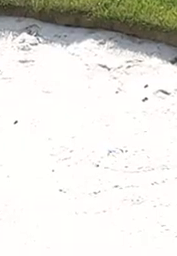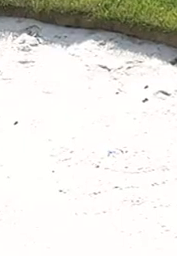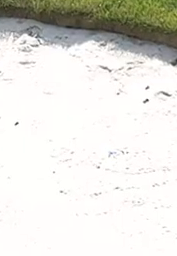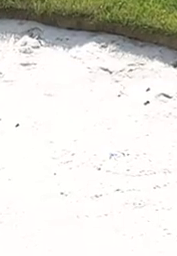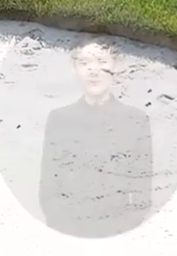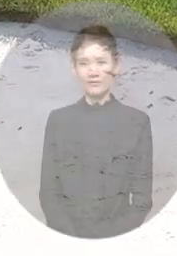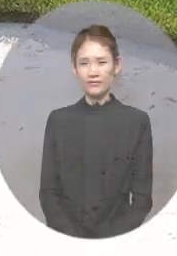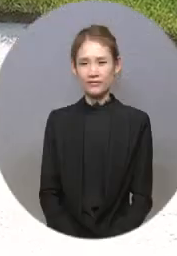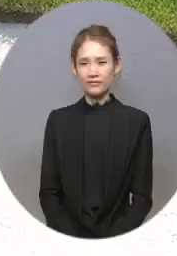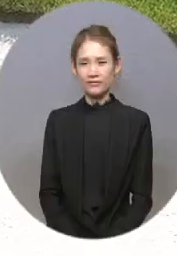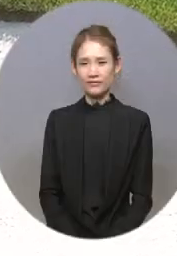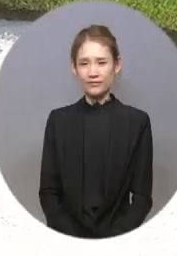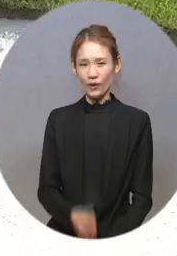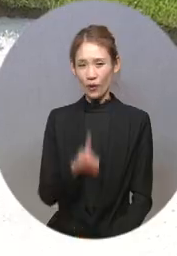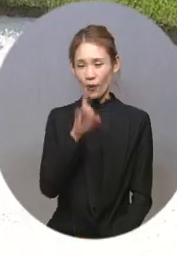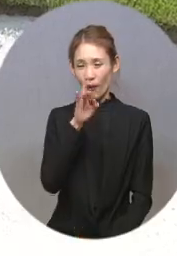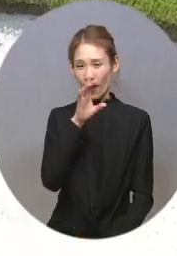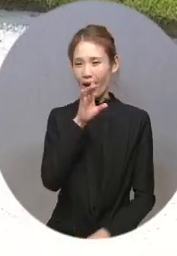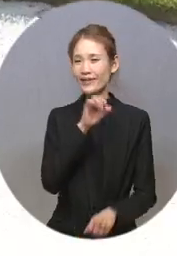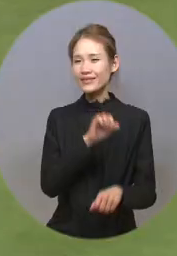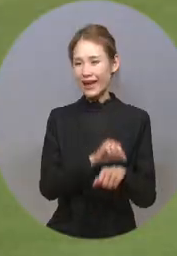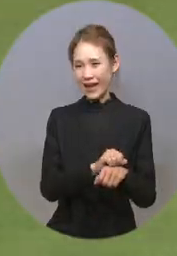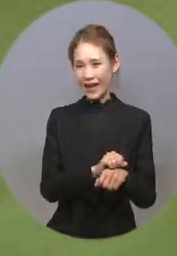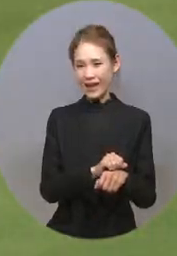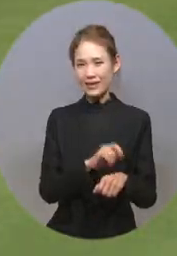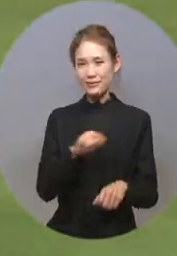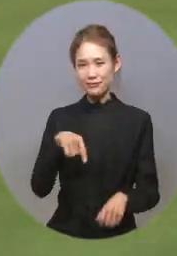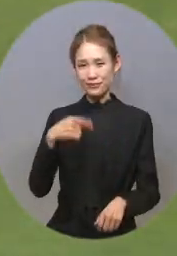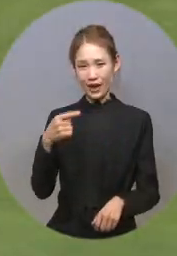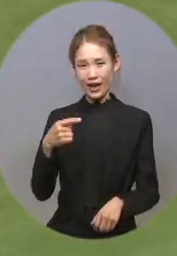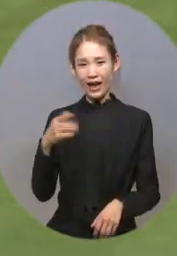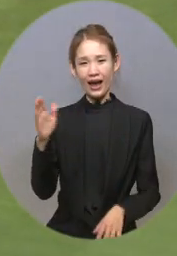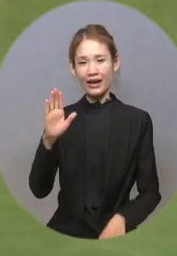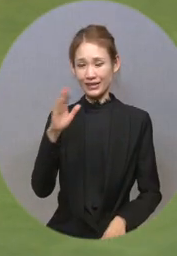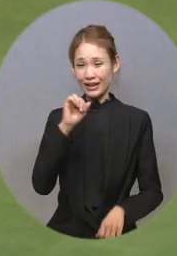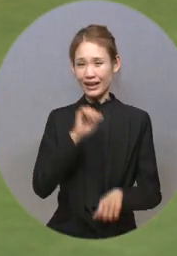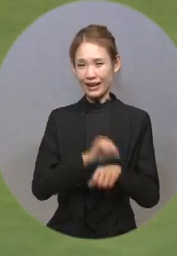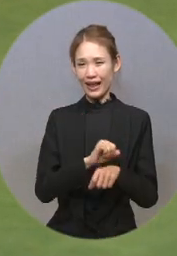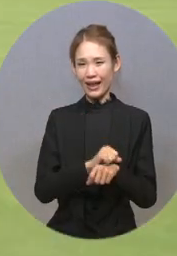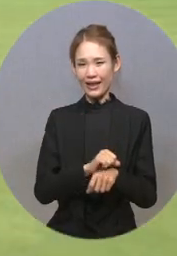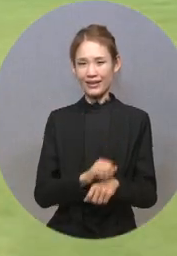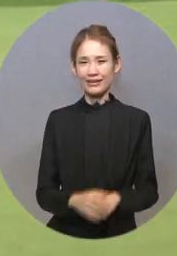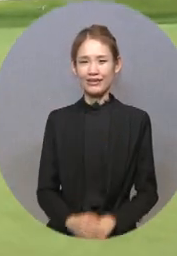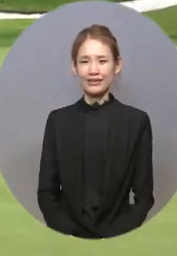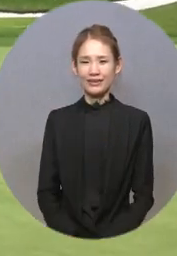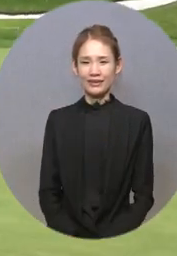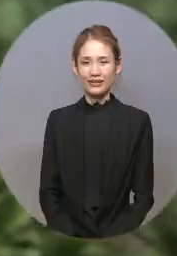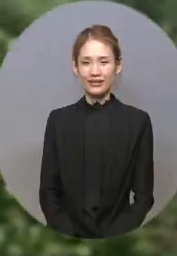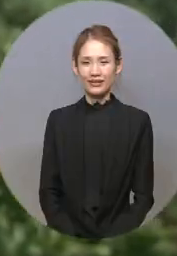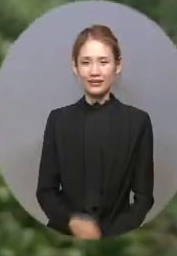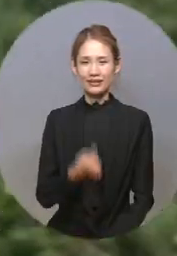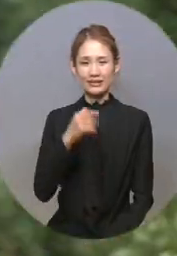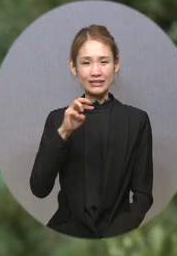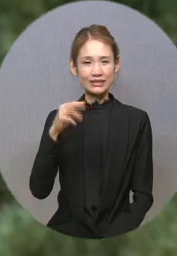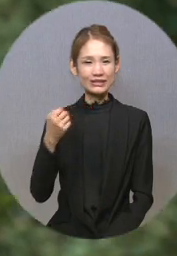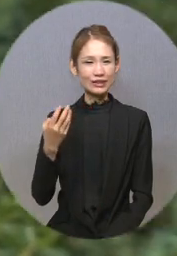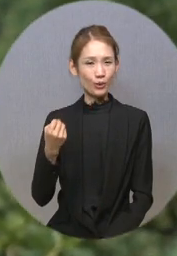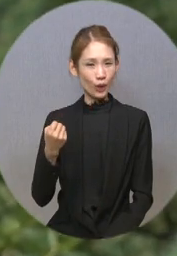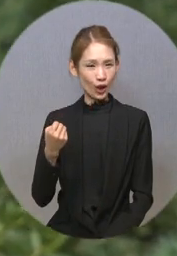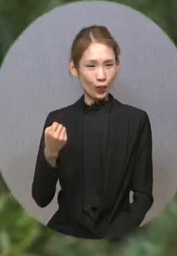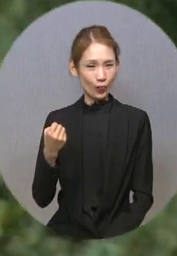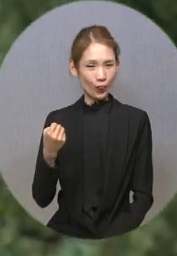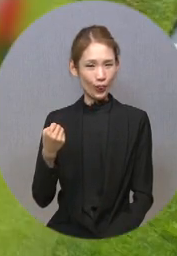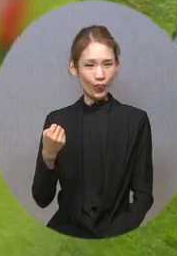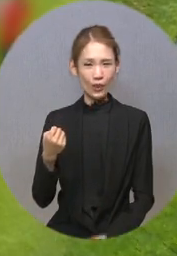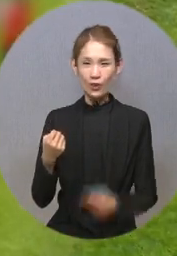나이스 안 돼. 오, 잘했네. 나이스. 오, 나갔어? 아니 안 나갔어. 잘했어. 스핀 스핀. 그린이 몇이지? 물어보자. 언니